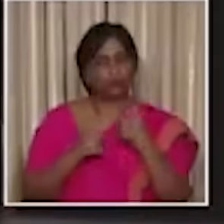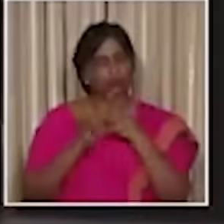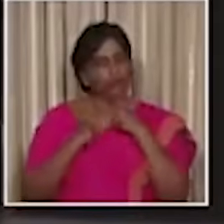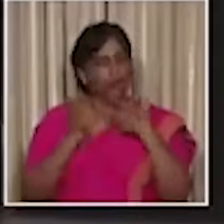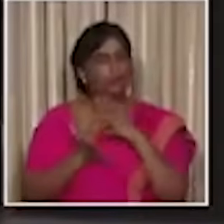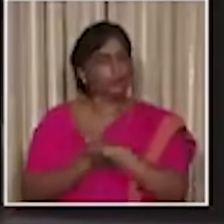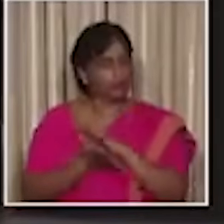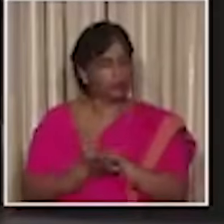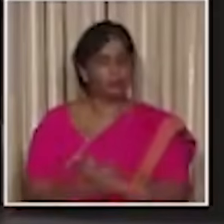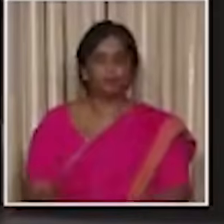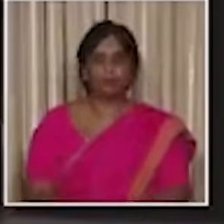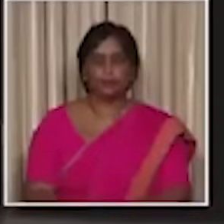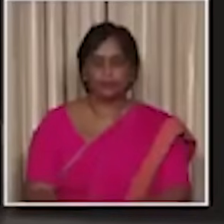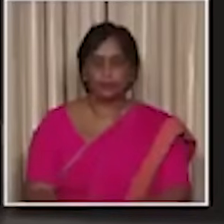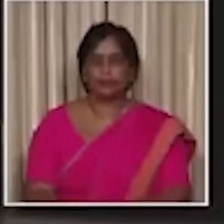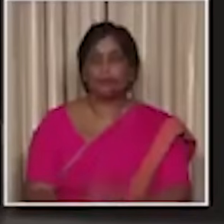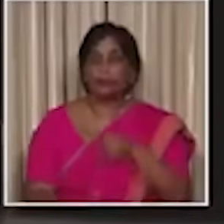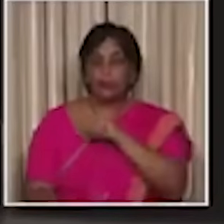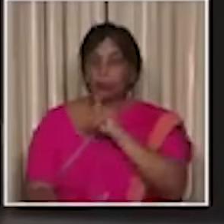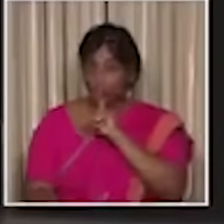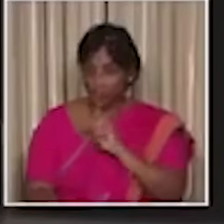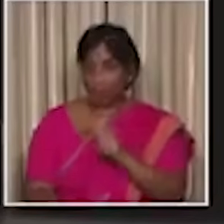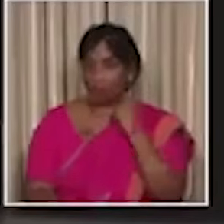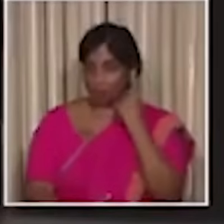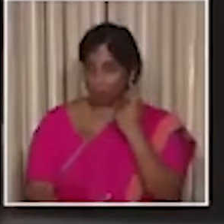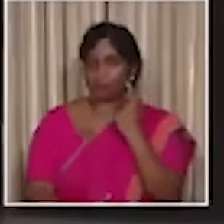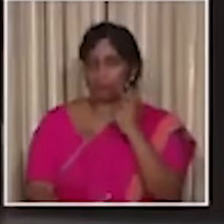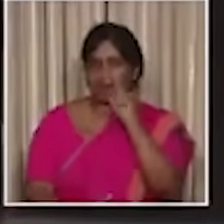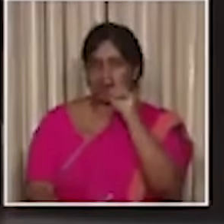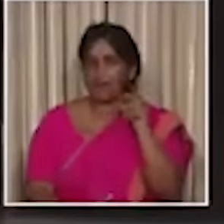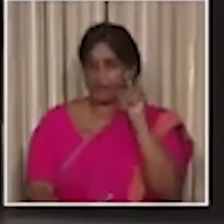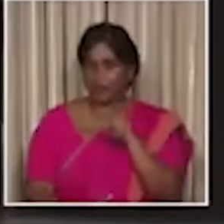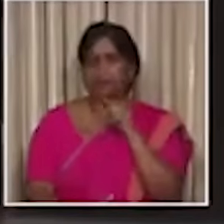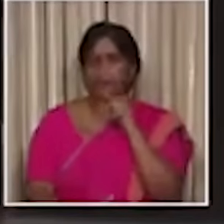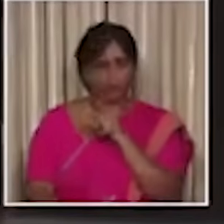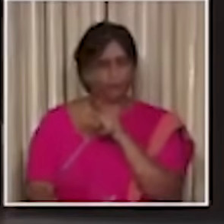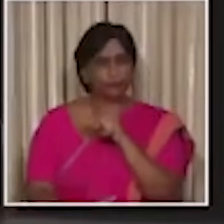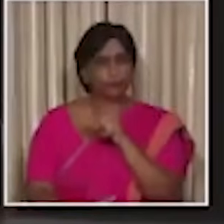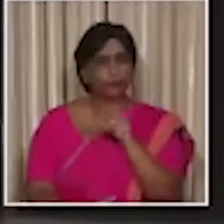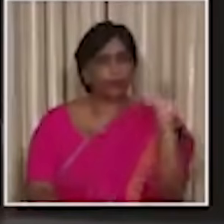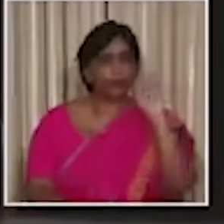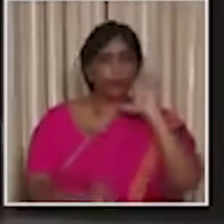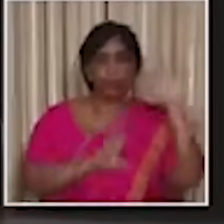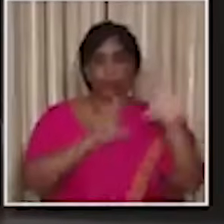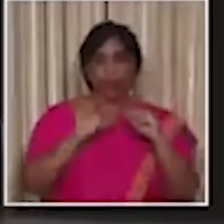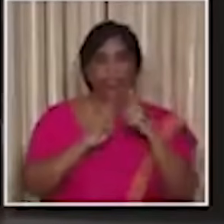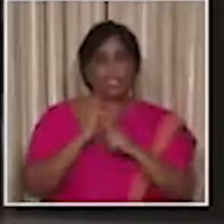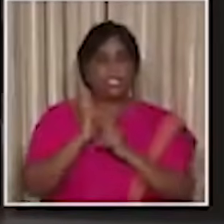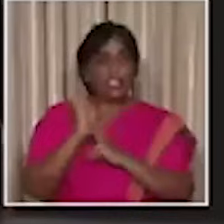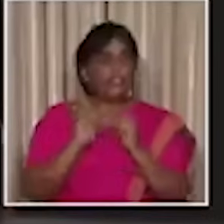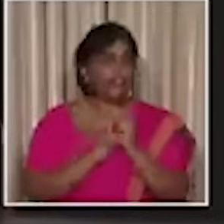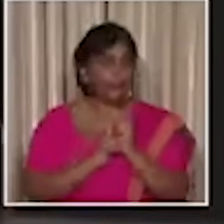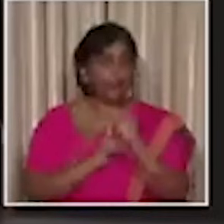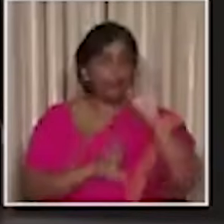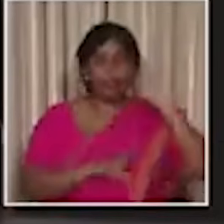මම හැබැයි ඔබතුමා කියපු එක වැරදි ඔබතුමාගේ ඔය ඔෆිස් වලින් ඕගොල්ලොන්ගේ JVP එකේ